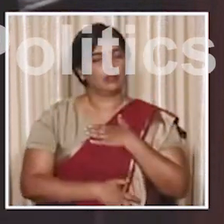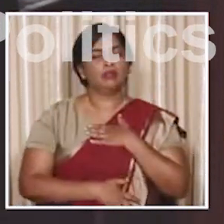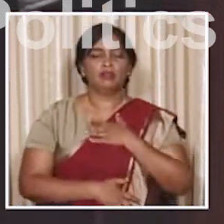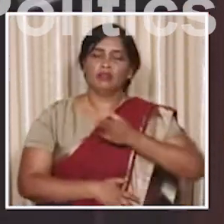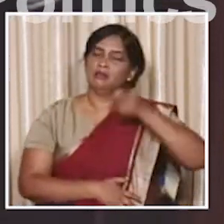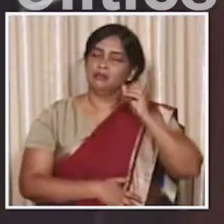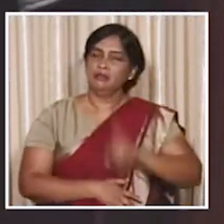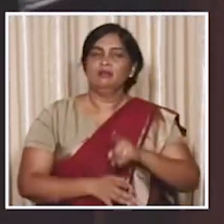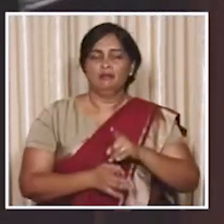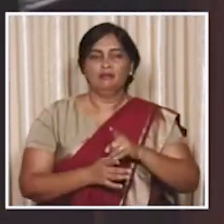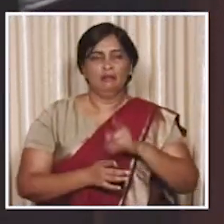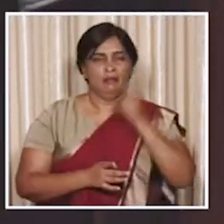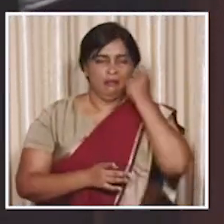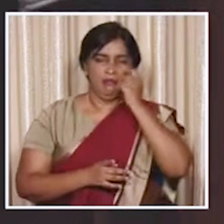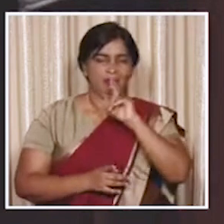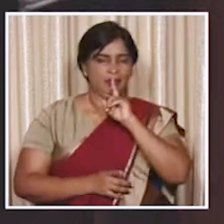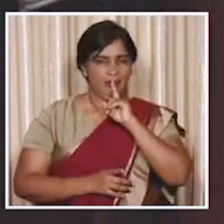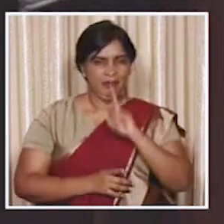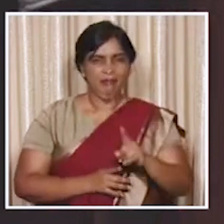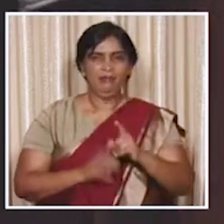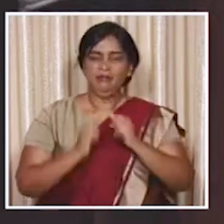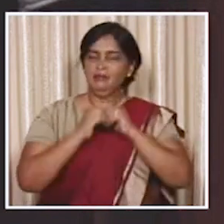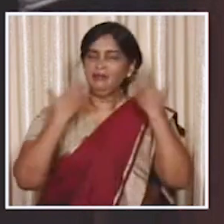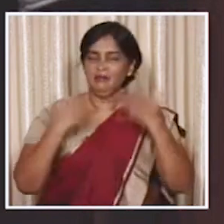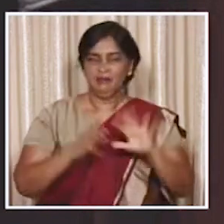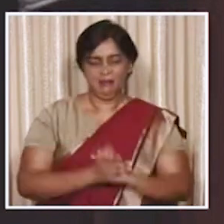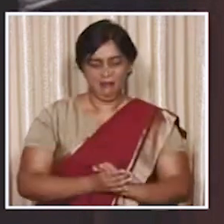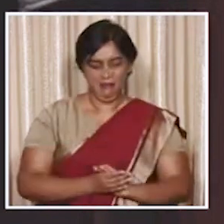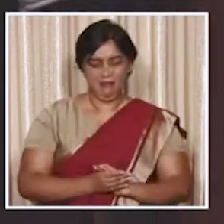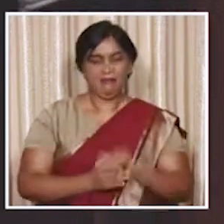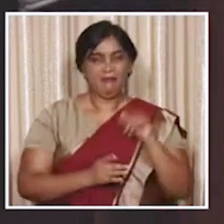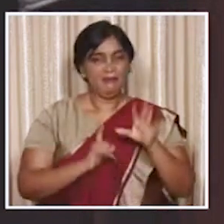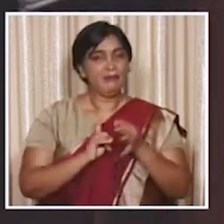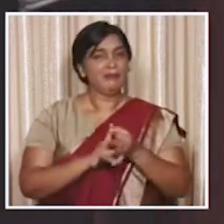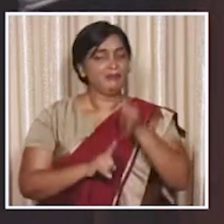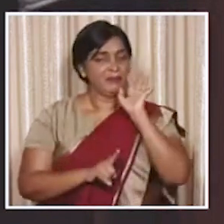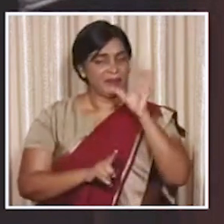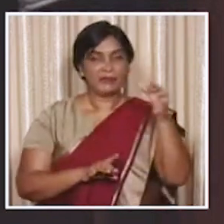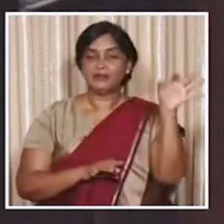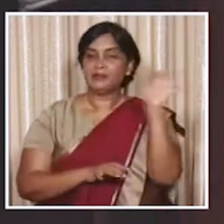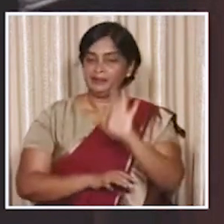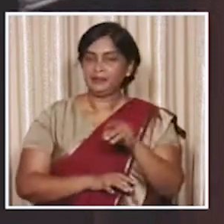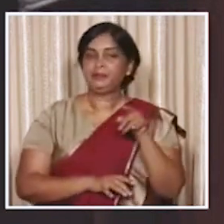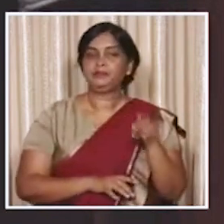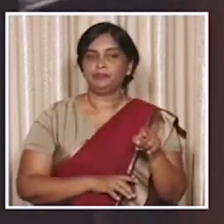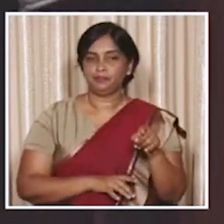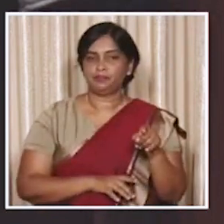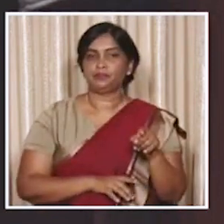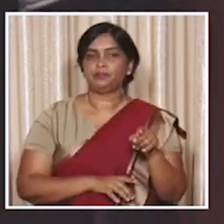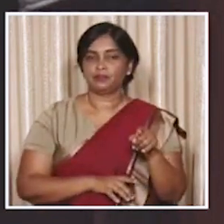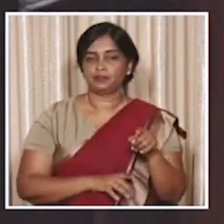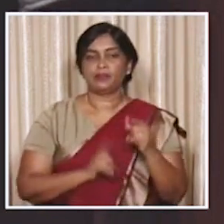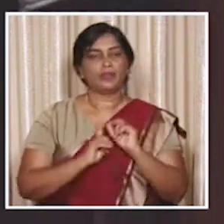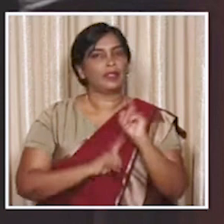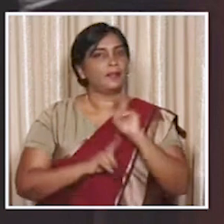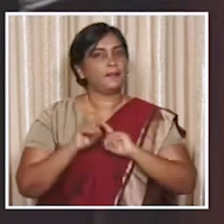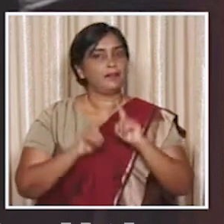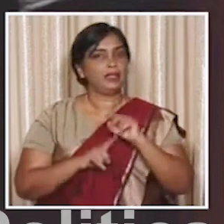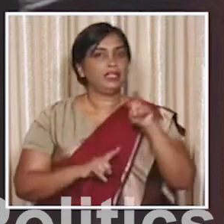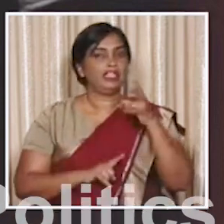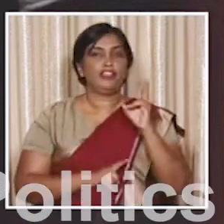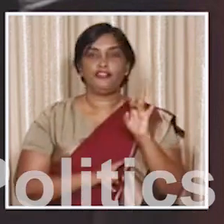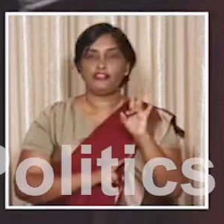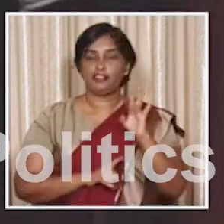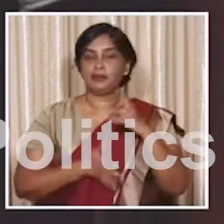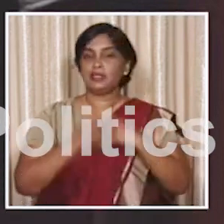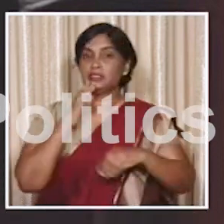ඉස්තිර කරා අපි ඒ යෝජනා කළා. ඒක වුණා. එතුමාව ජනාධිපති බවට පත් කරන්න මේ පාර්ලිමේන්තුවේ 225